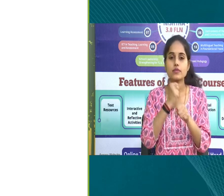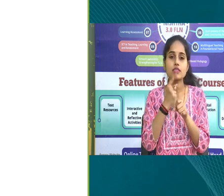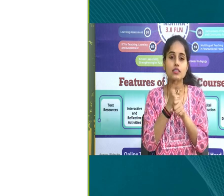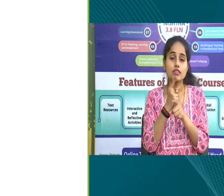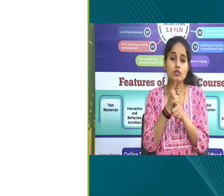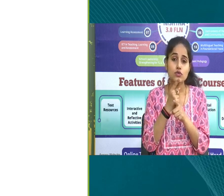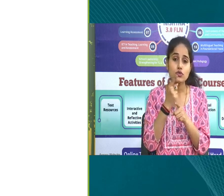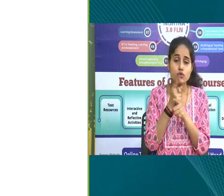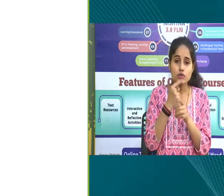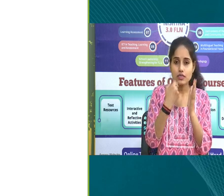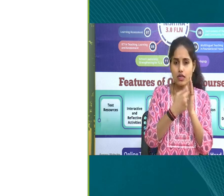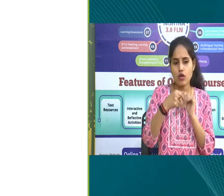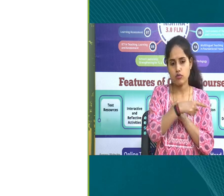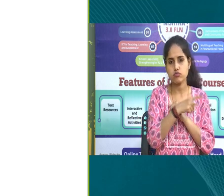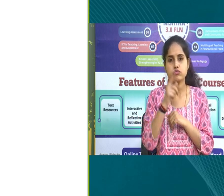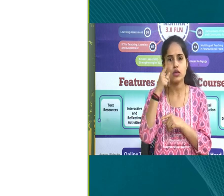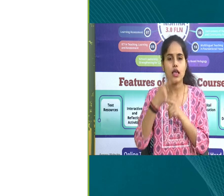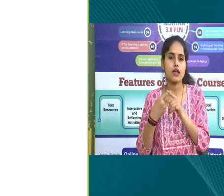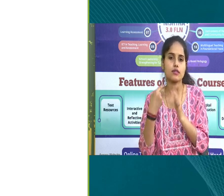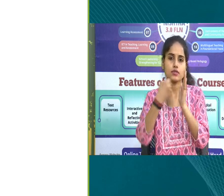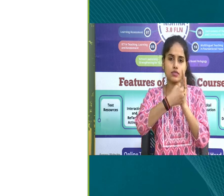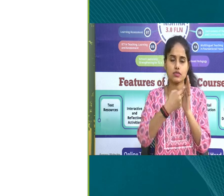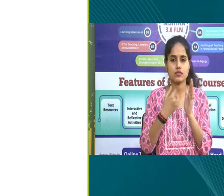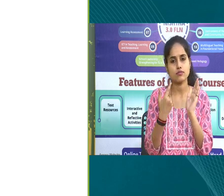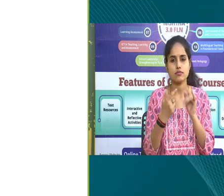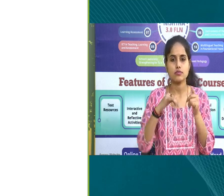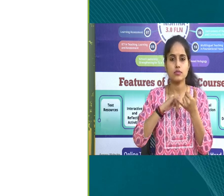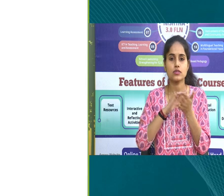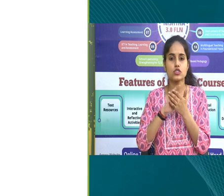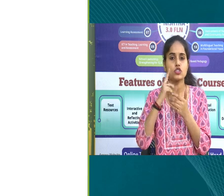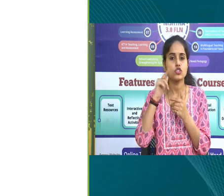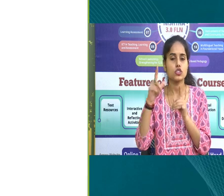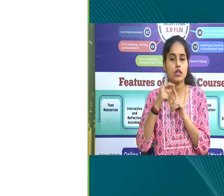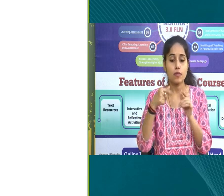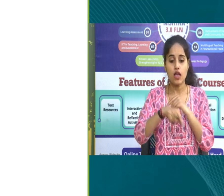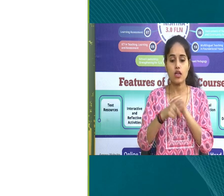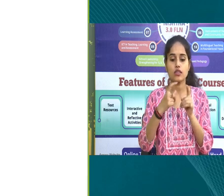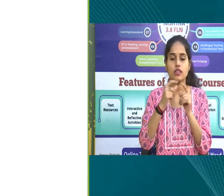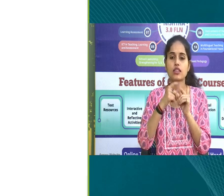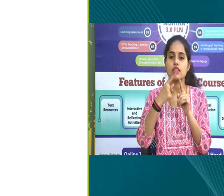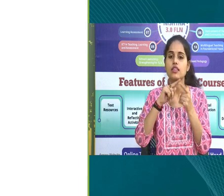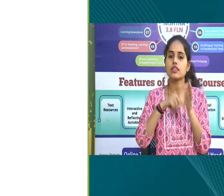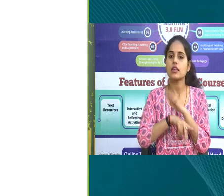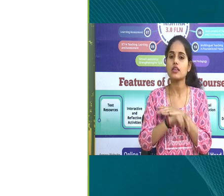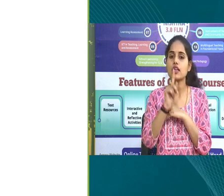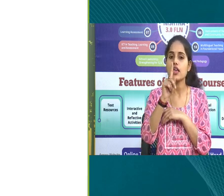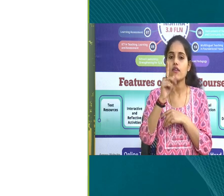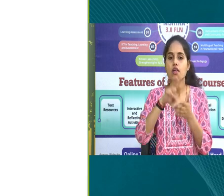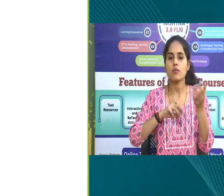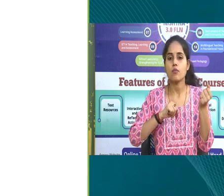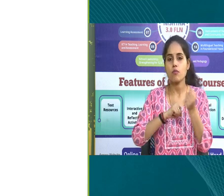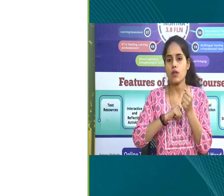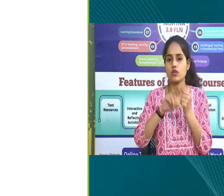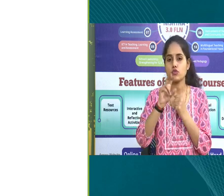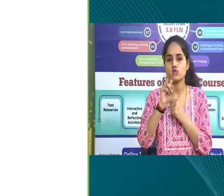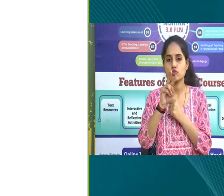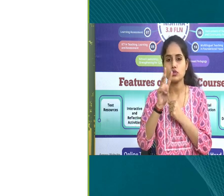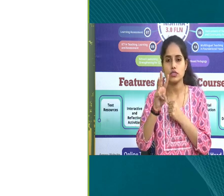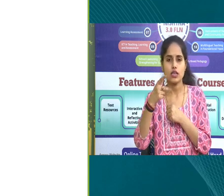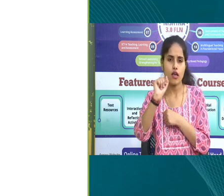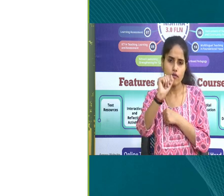नाम और आप यहां पर डॉक्टर शिल्पा का भी नाम चेंज कर सकते हैं आज के लिए सेशन की डेट यानी की 1 मार्च 2023 और आपका फोटोग्राफ ऑप्शनल है